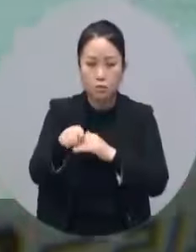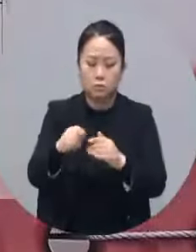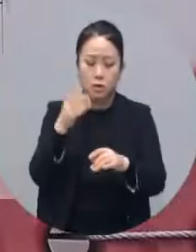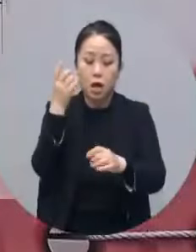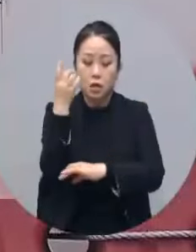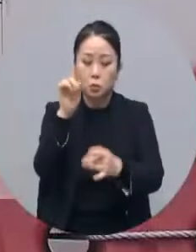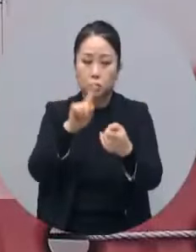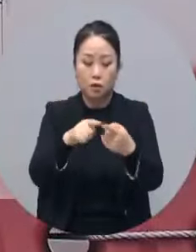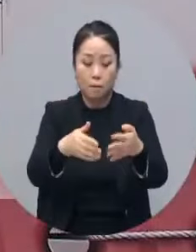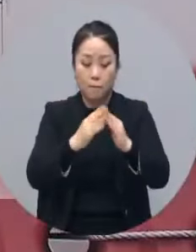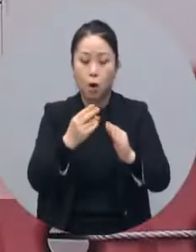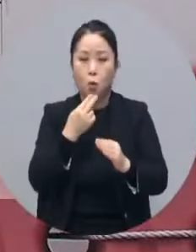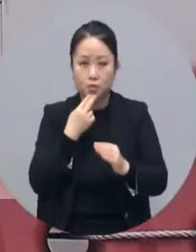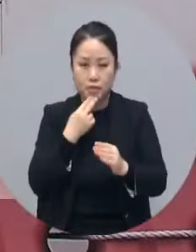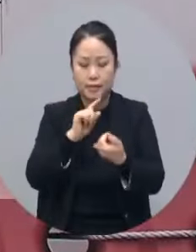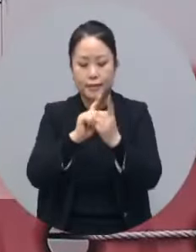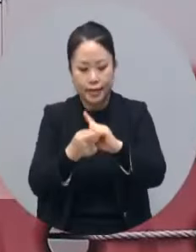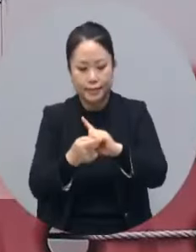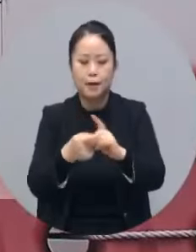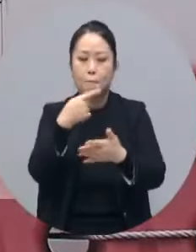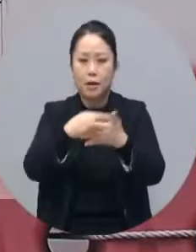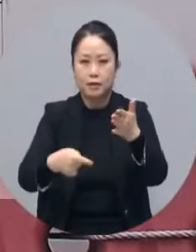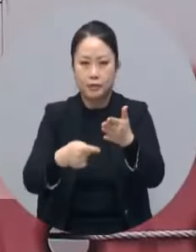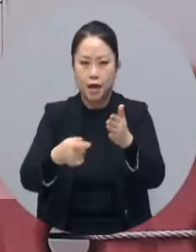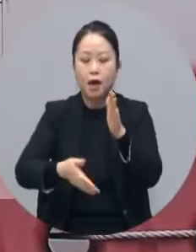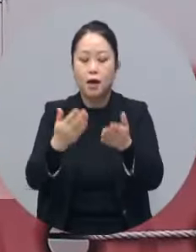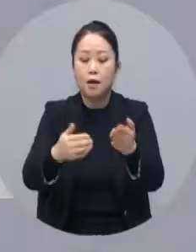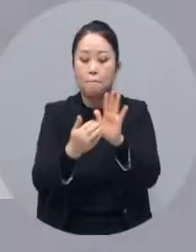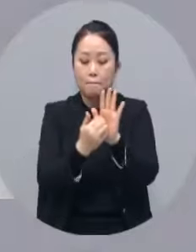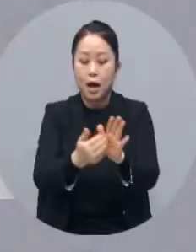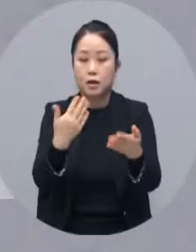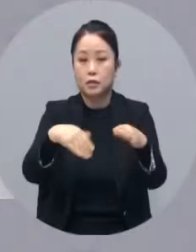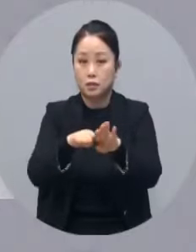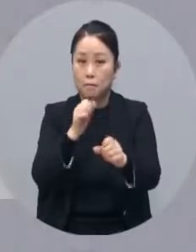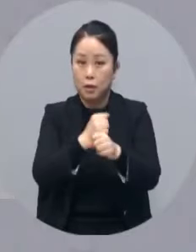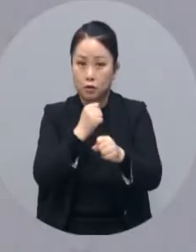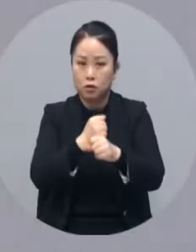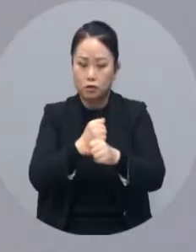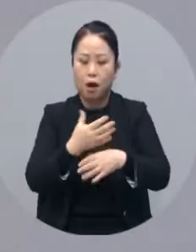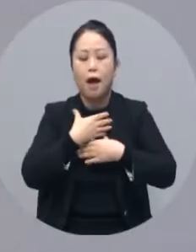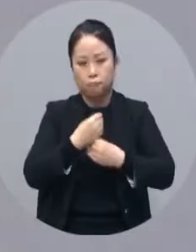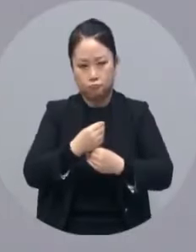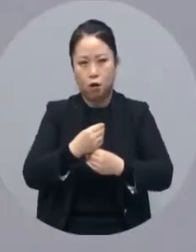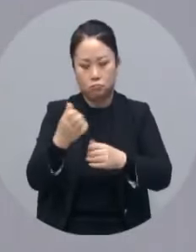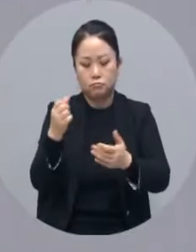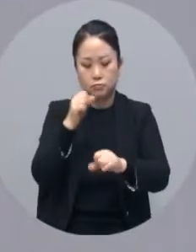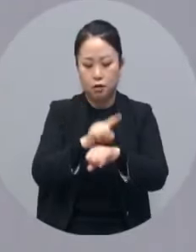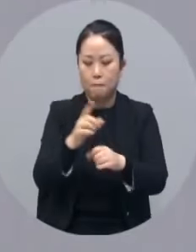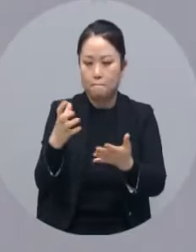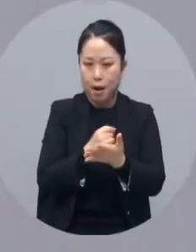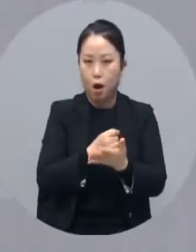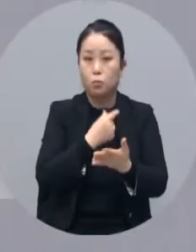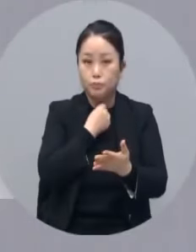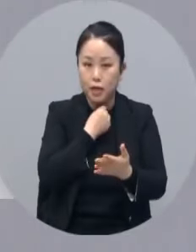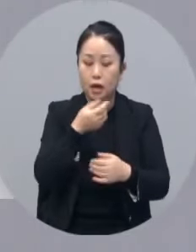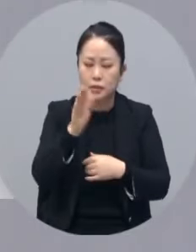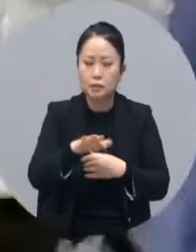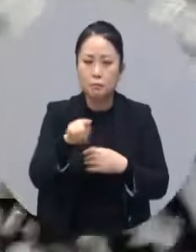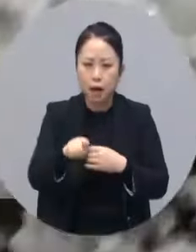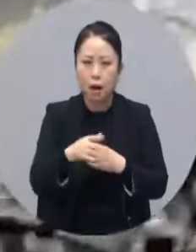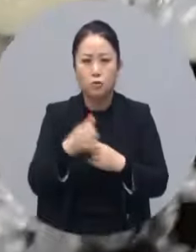대신 터널 란에 다른 방제 시설을 지어 화재 안전성을 확보하겠다는 입장이지만 자문단은 피난 통로를 또 뚫게